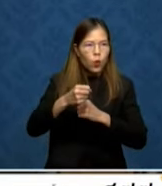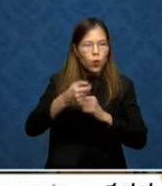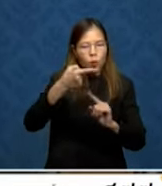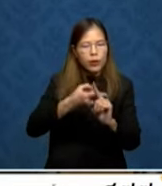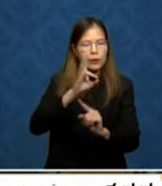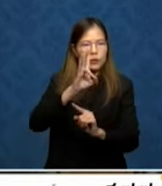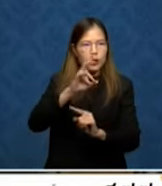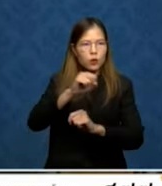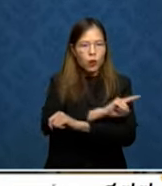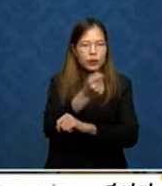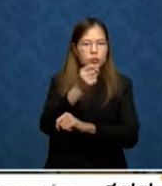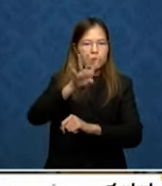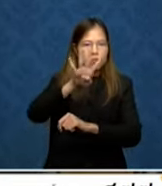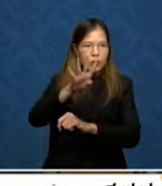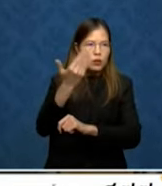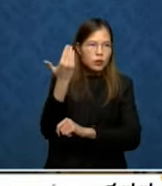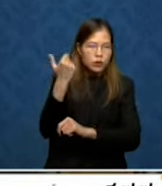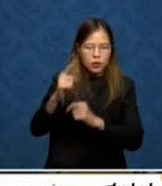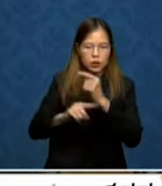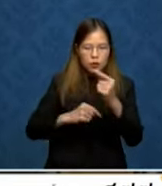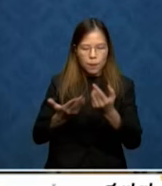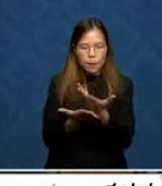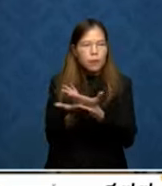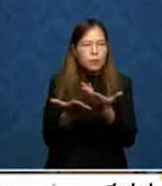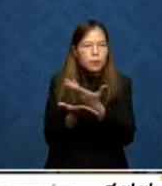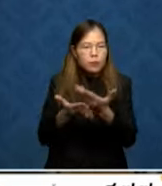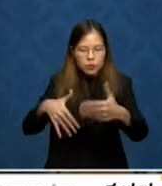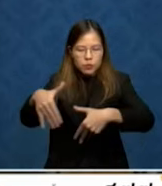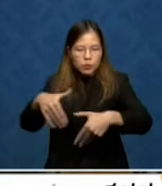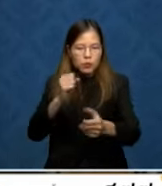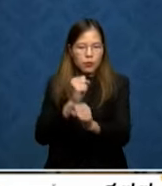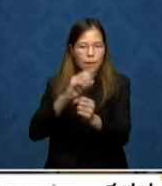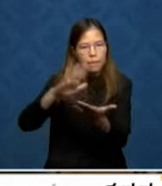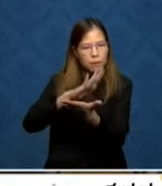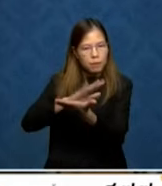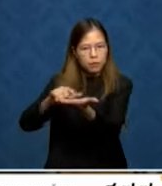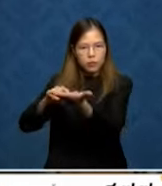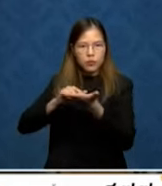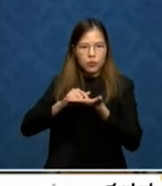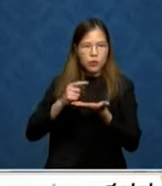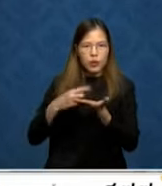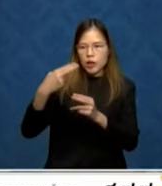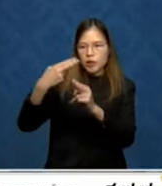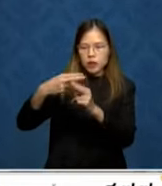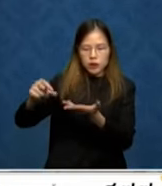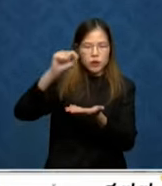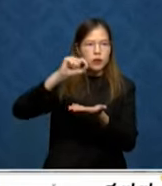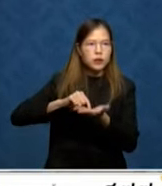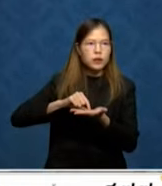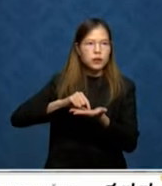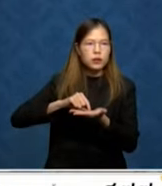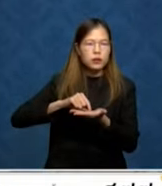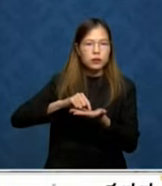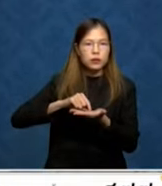คมที่ผ่านมาพี่น้องชาวอำเภอบางไทรภูนจังหวัดพิจิตรได้ทําหนังสือถึงผมและลงลายมือชื่อนะครับ